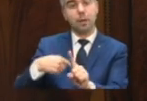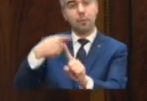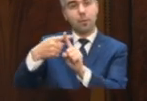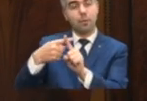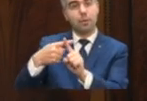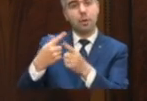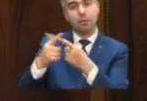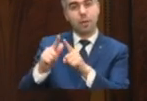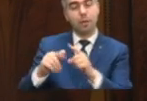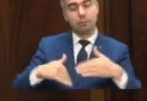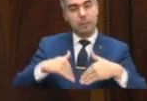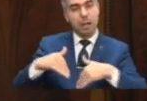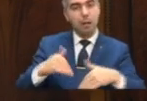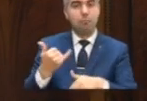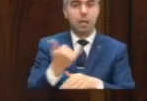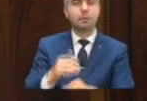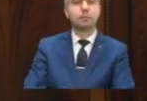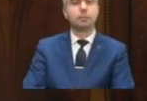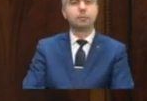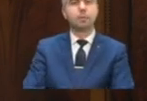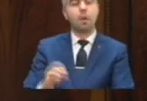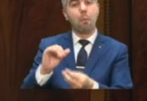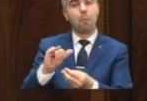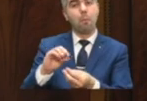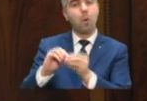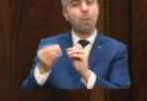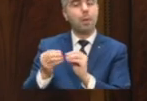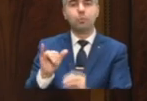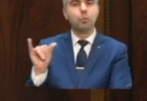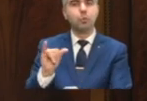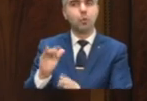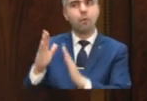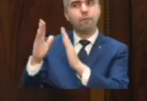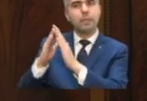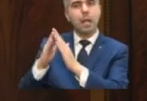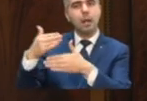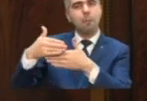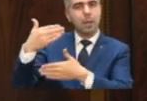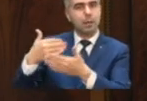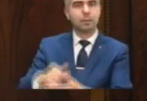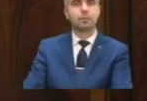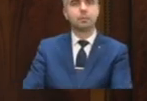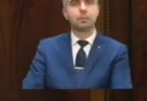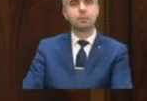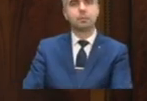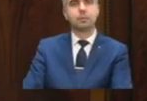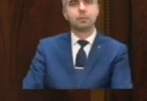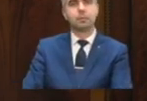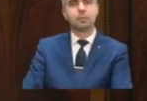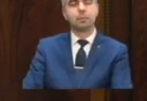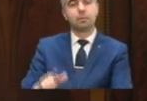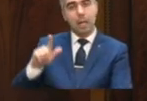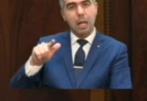السيبلاج. اليوم كان واحد الاشكاليه في خلال السكن. شنو هو الاشكاليه؟ الاشكاليه هي ان